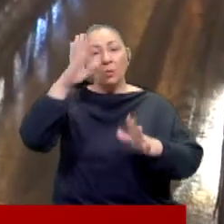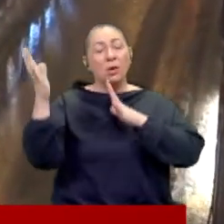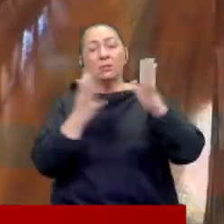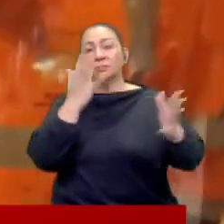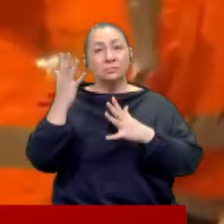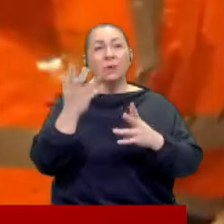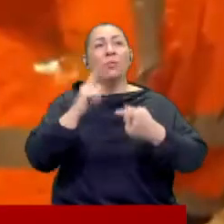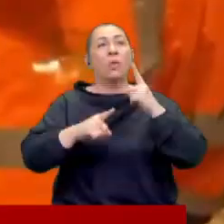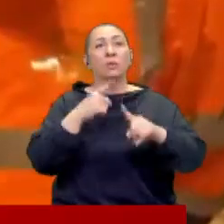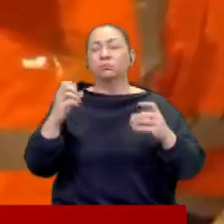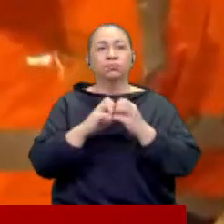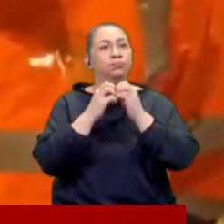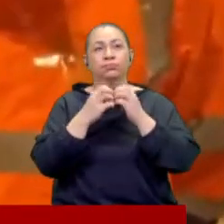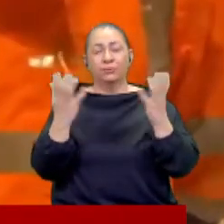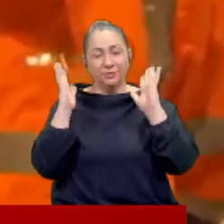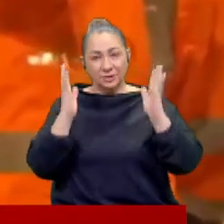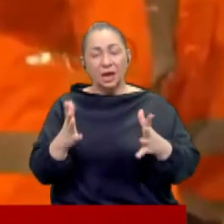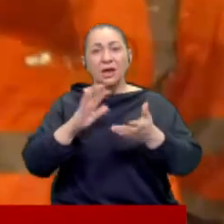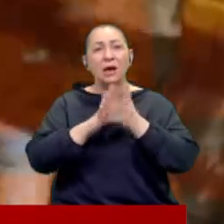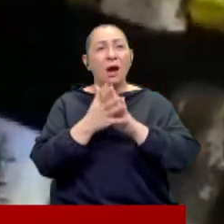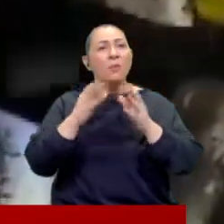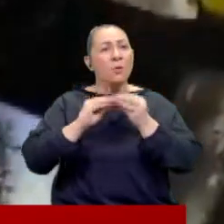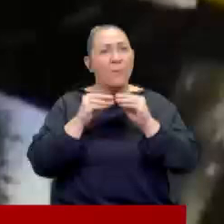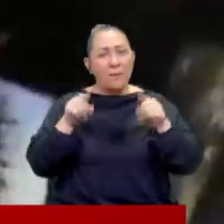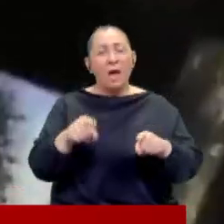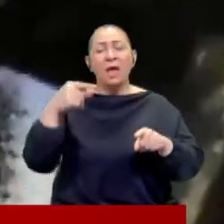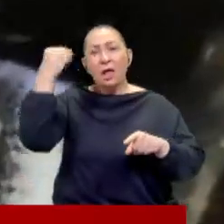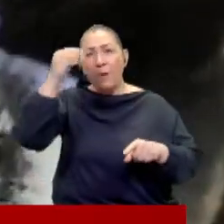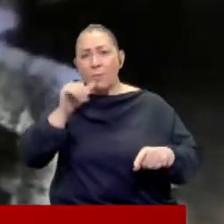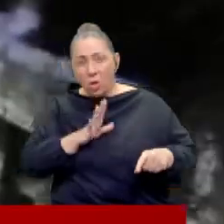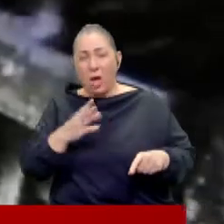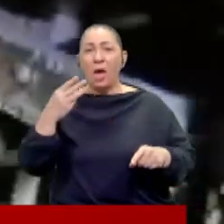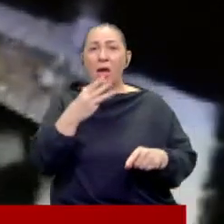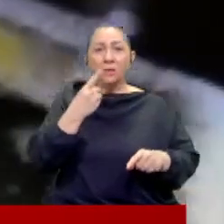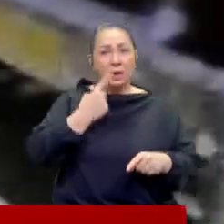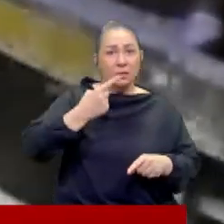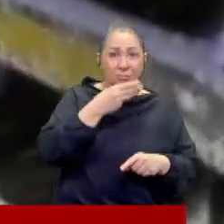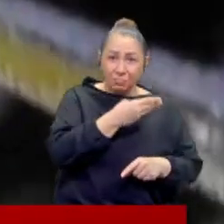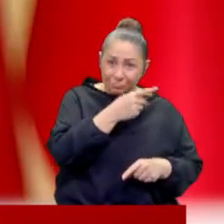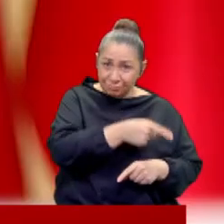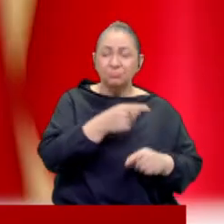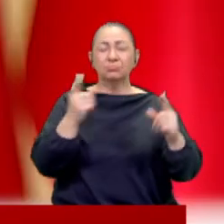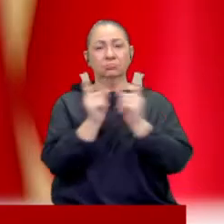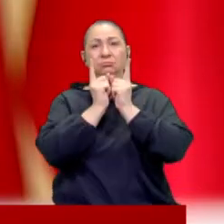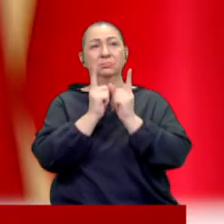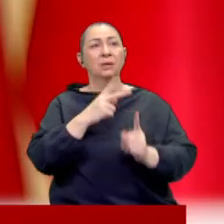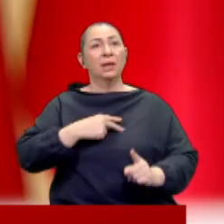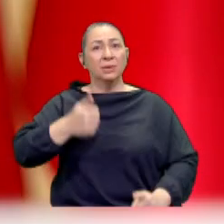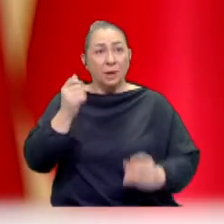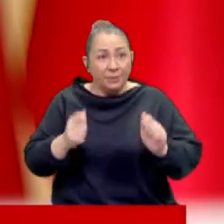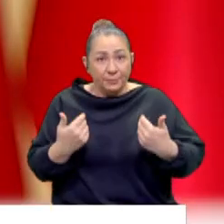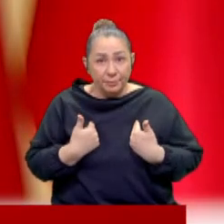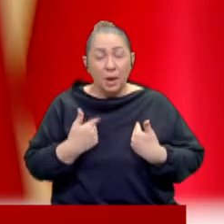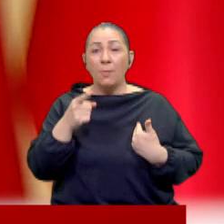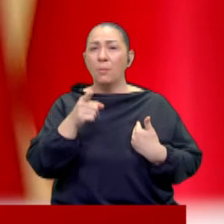Ama asıl fırtına Siyasette koptu kar esareti Erdoğan'la imamoğlunu bir kez daha karşı karşıya getirdi diye başkanlığını